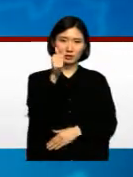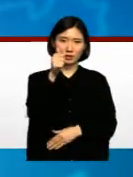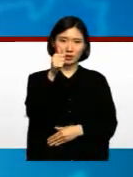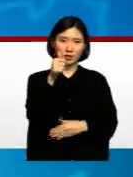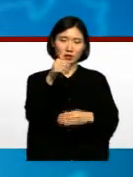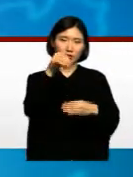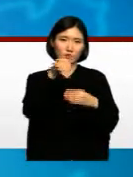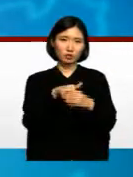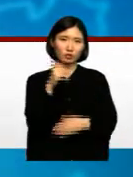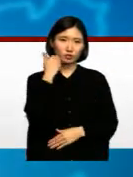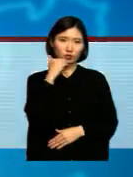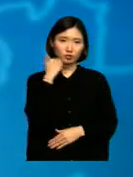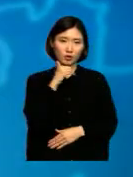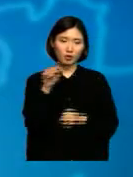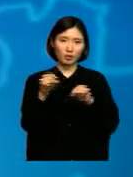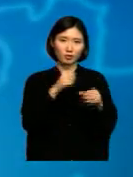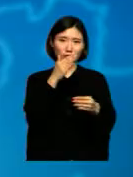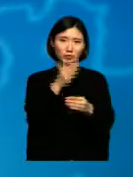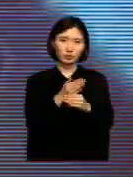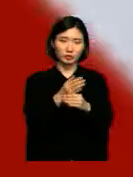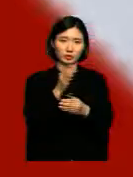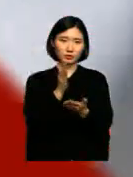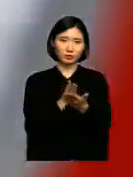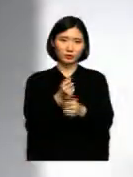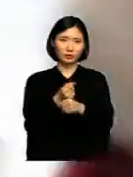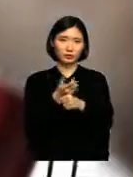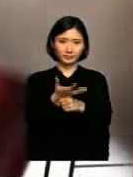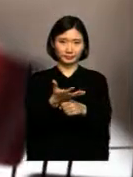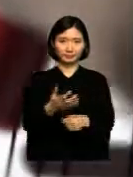인물이 뛰고 있는지 전지나 기자가 보도합니다